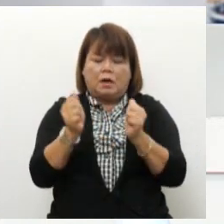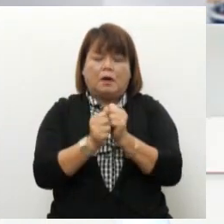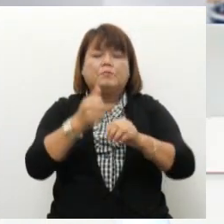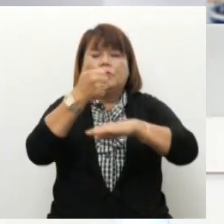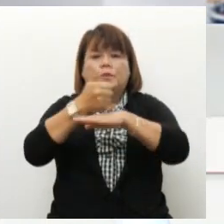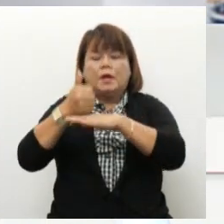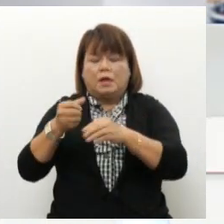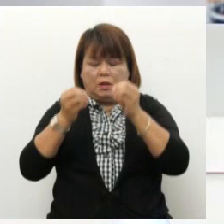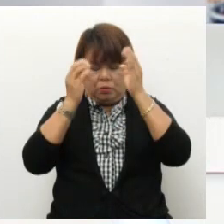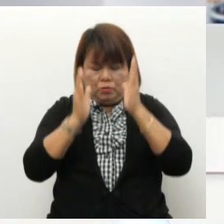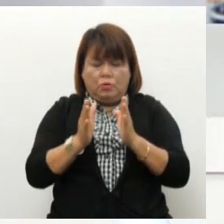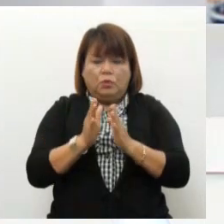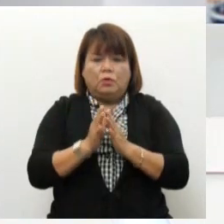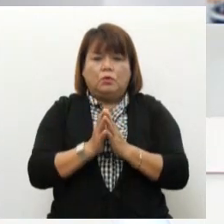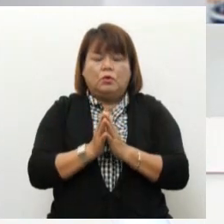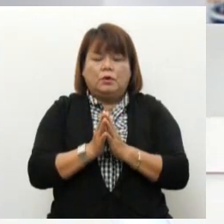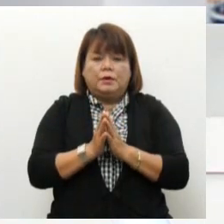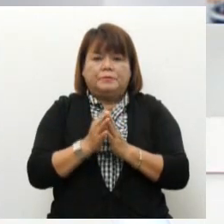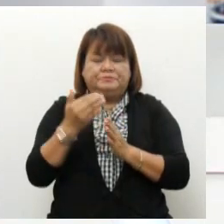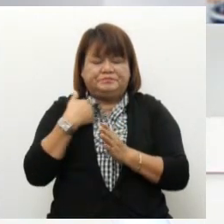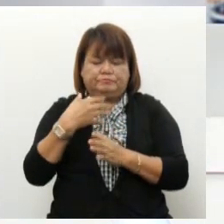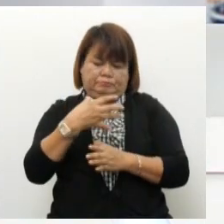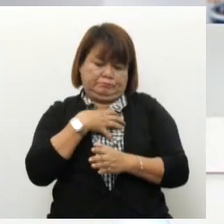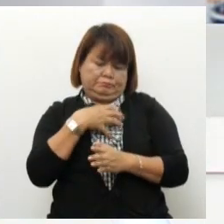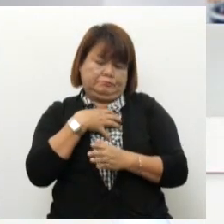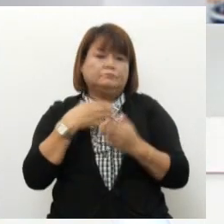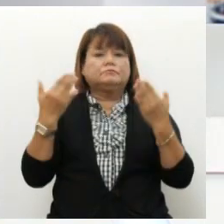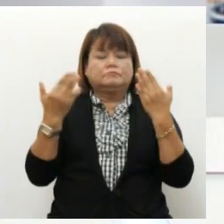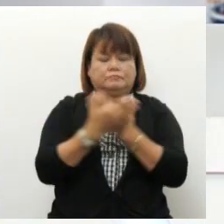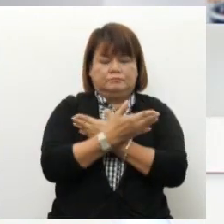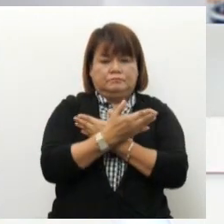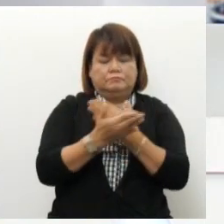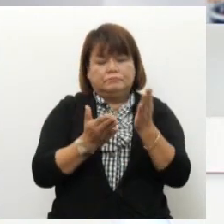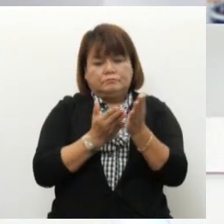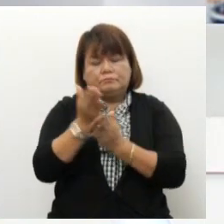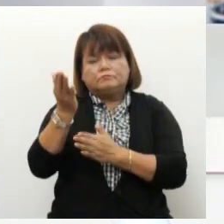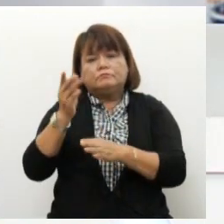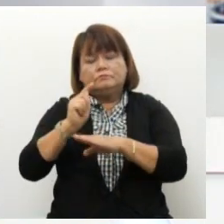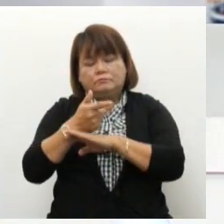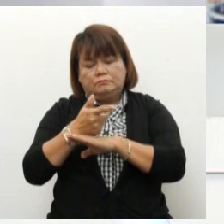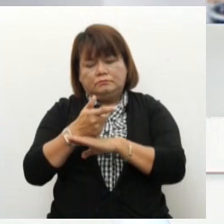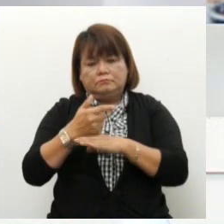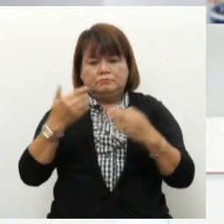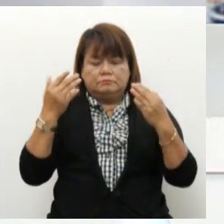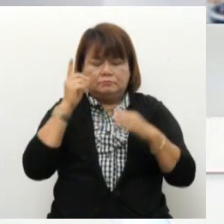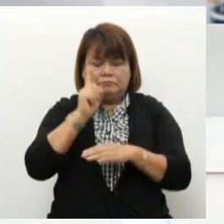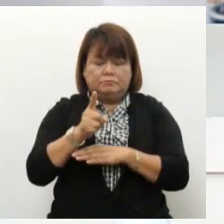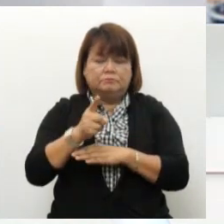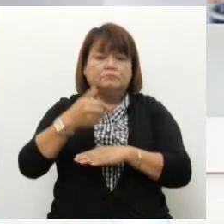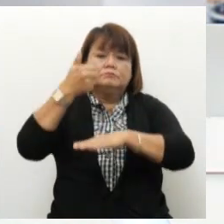ณครูนะครับที่มีความประสงค์จะเปลี่ยนสายงานมาสู่สายบริหารสถานศึกษา